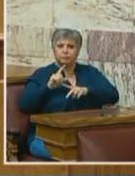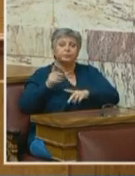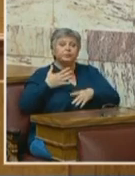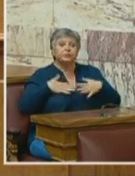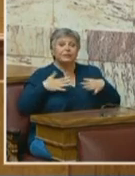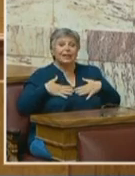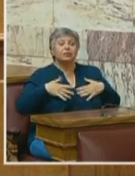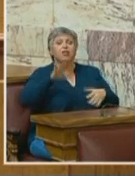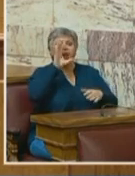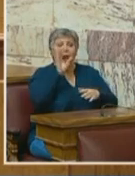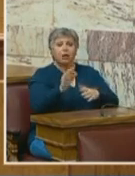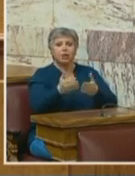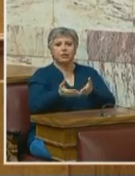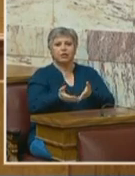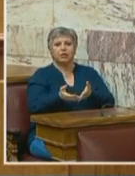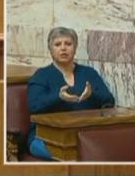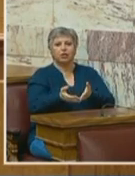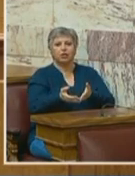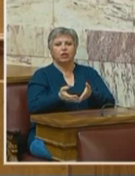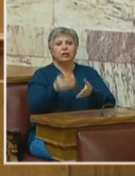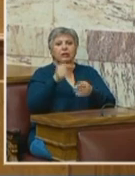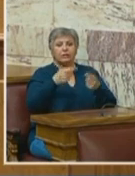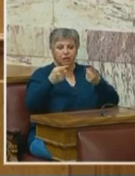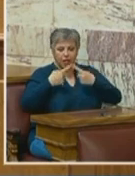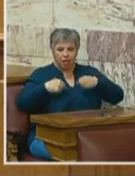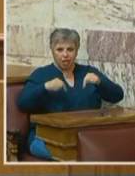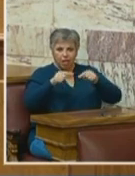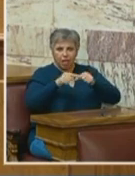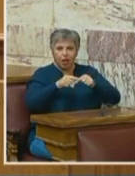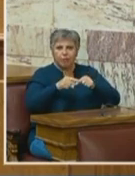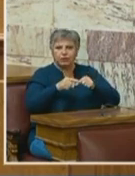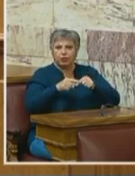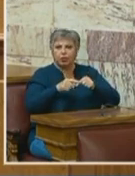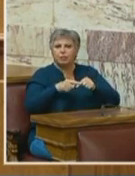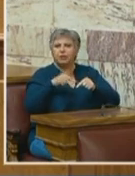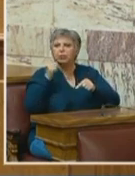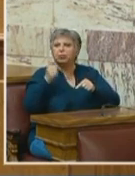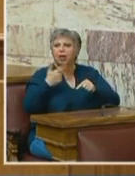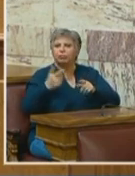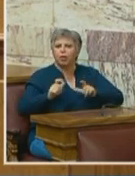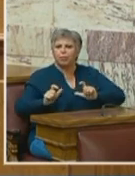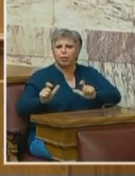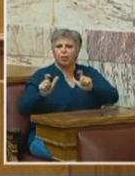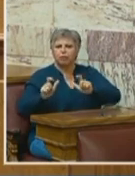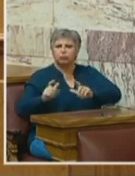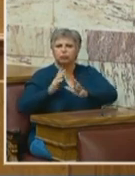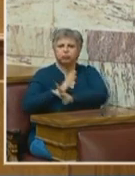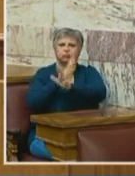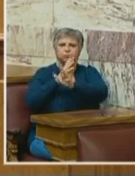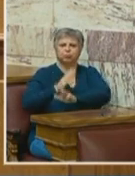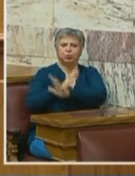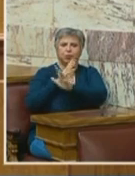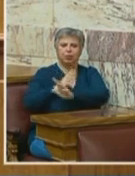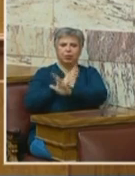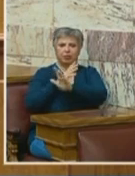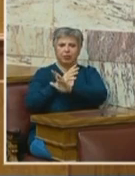της Επιτροπής να κάνουν ό,τι μπορούν για να αποτρέψουν τη διαλεύκανση της υπόθεσης. Την ίδια ώρα, μάλιστα, που